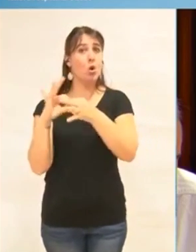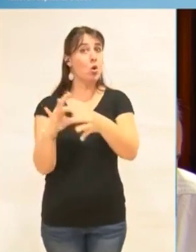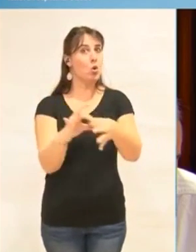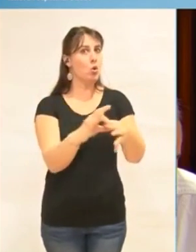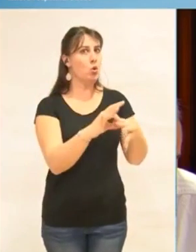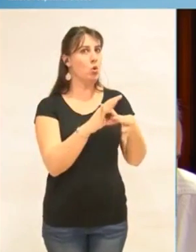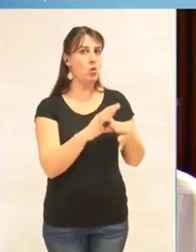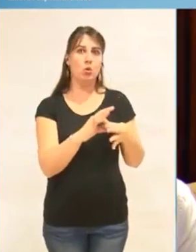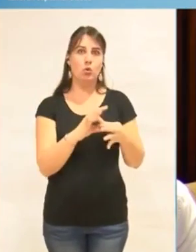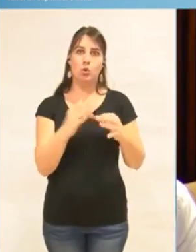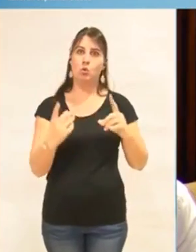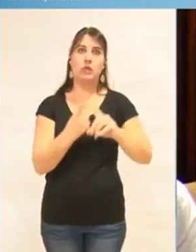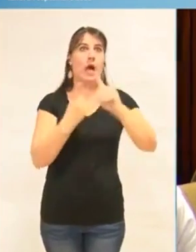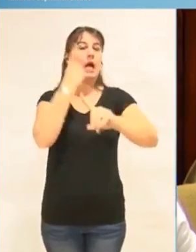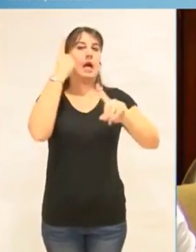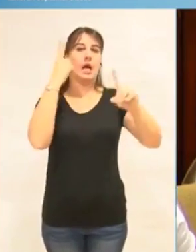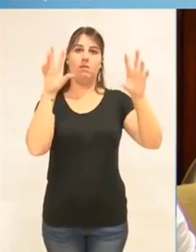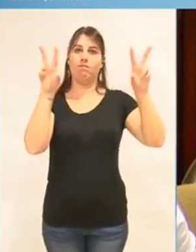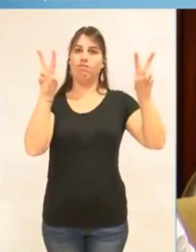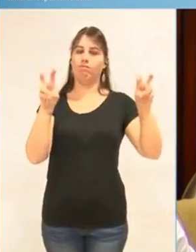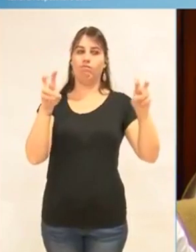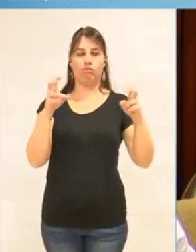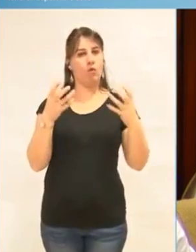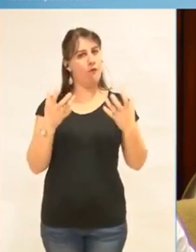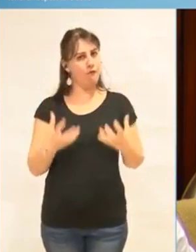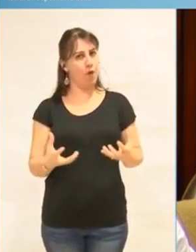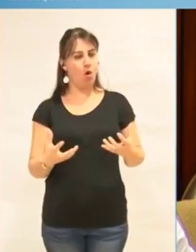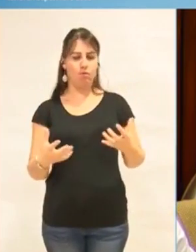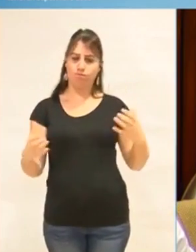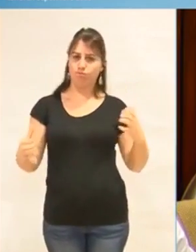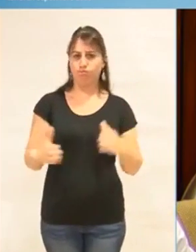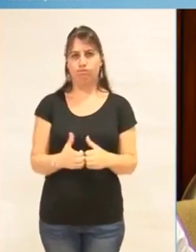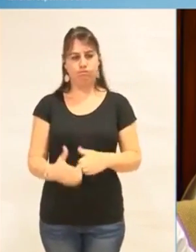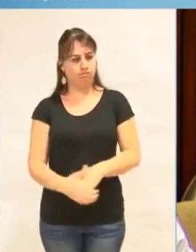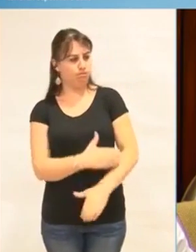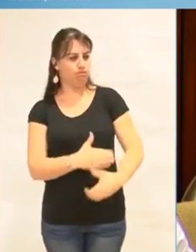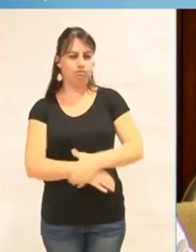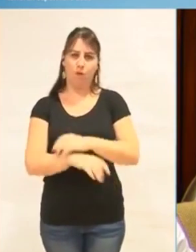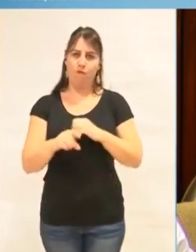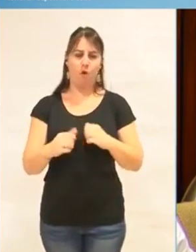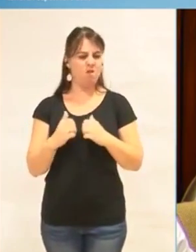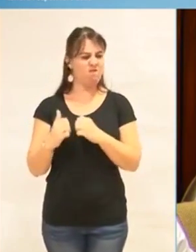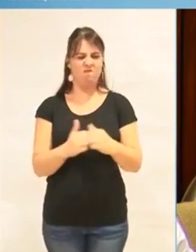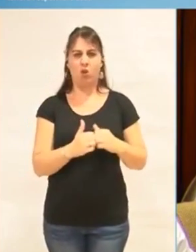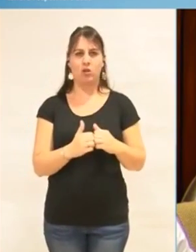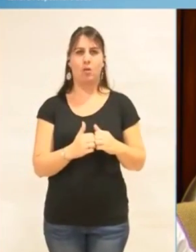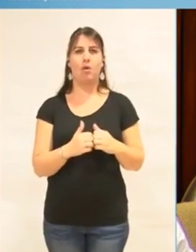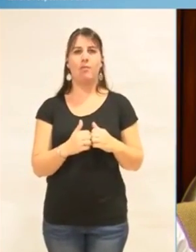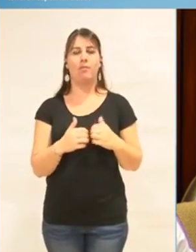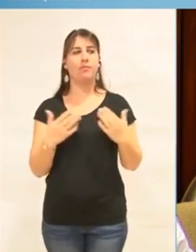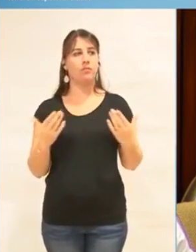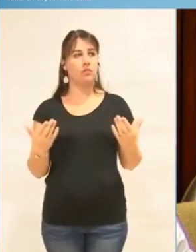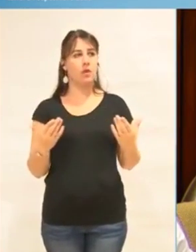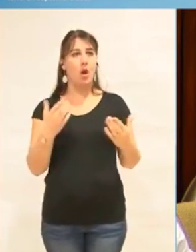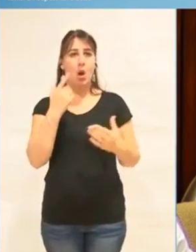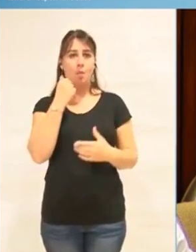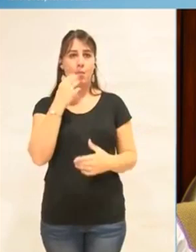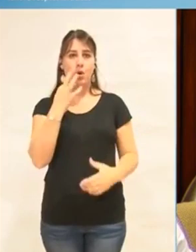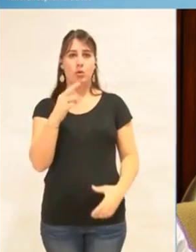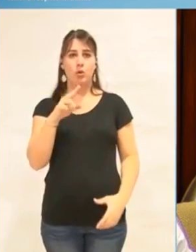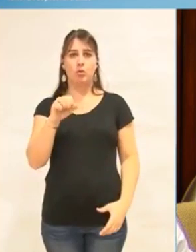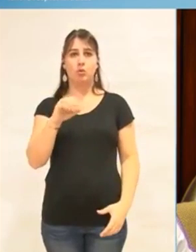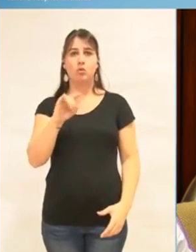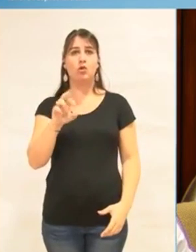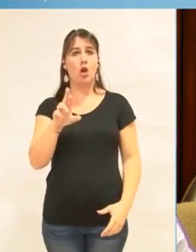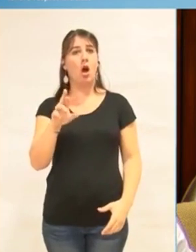je le maintiens. Sur certains points, il faut savoir dire les choses. J'entends totalement, je veux le dire aussi à M. Tucher, ce qu'il